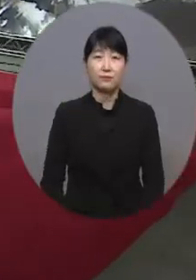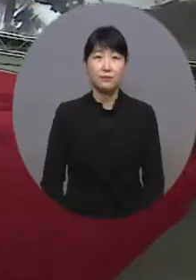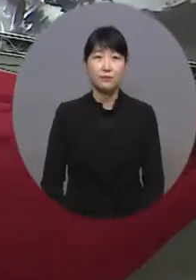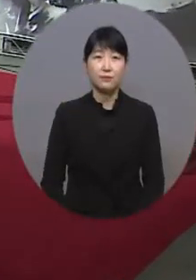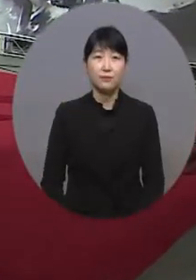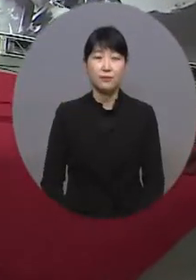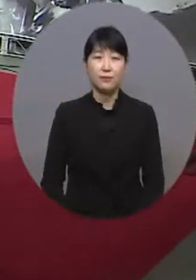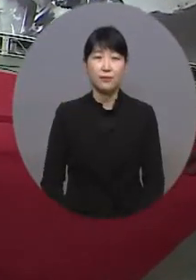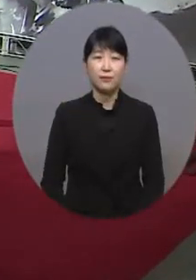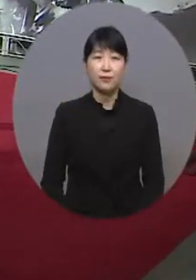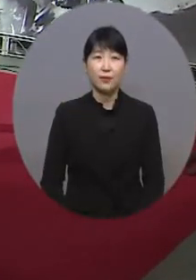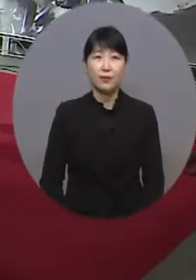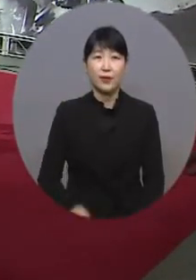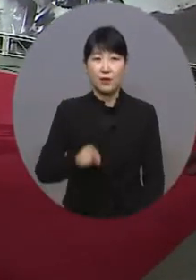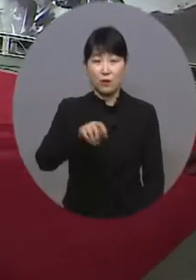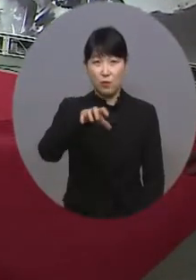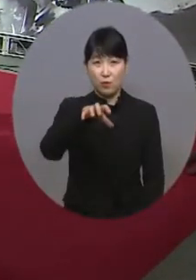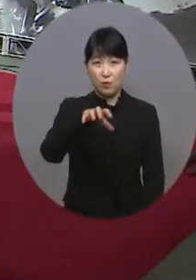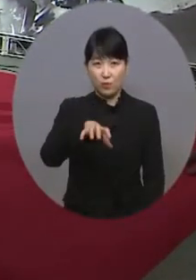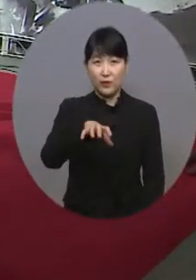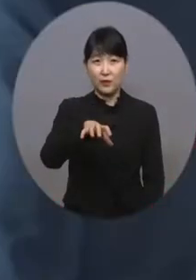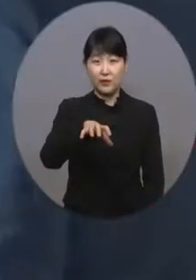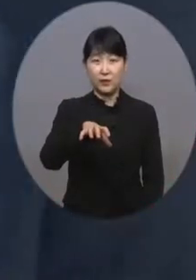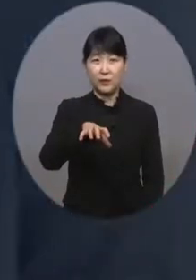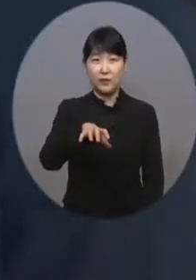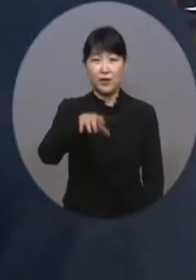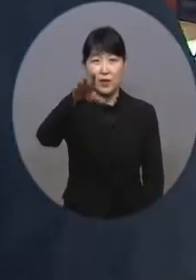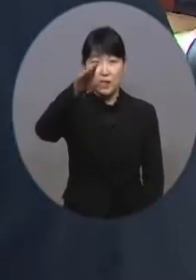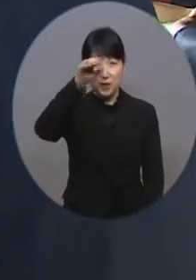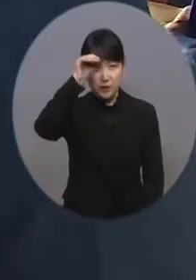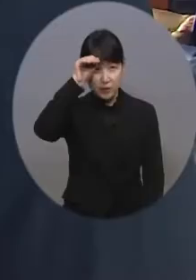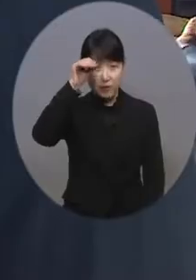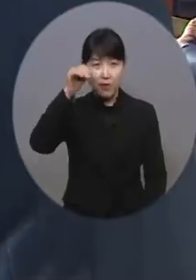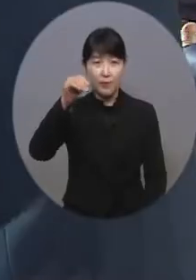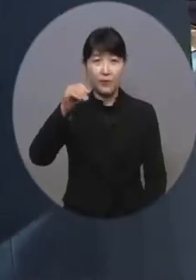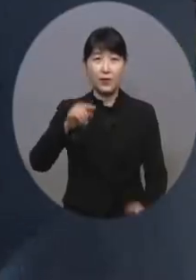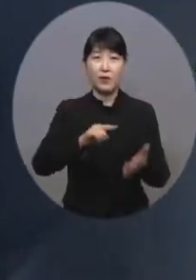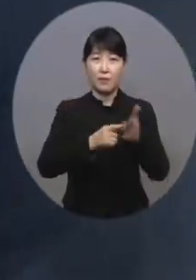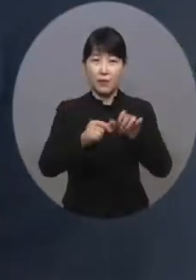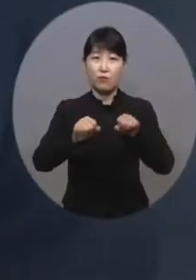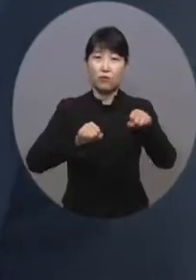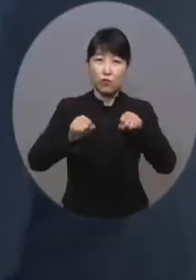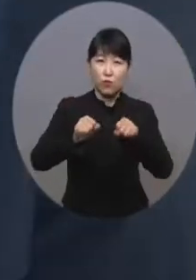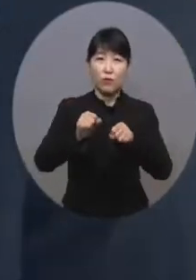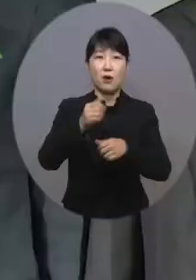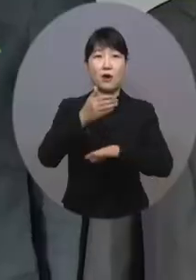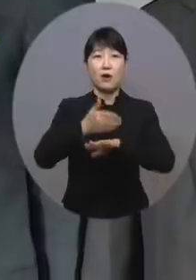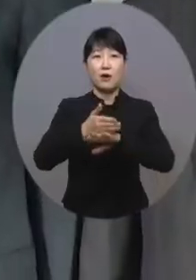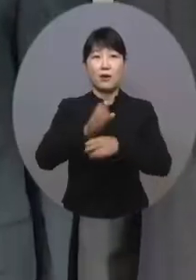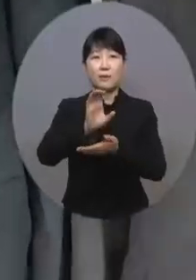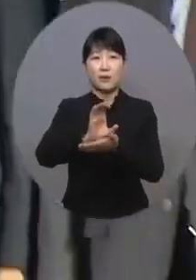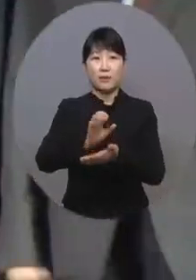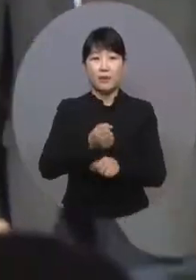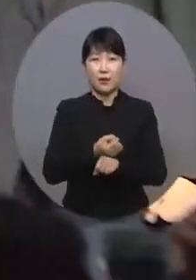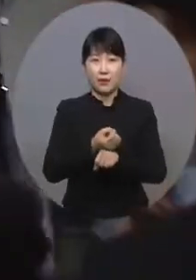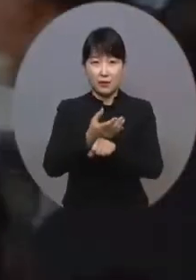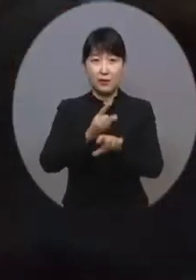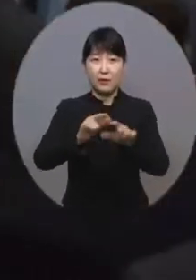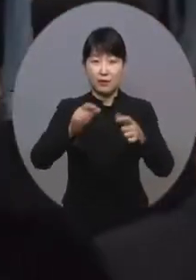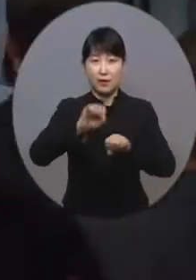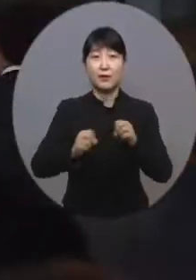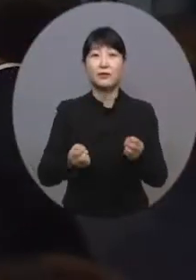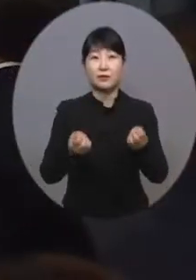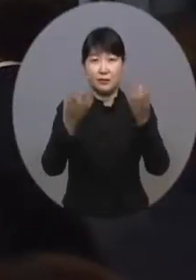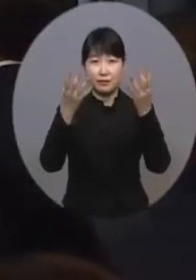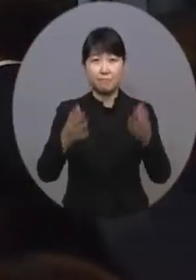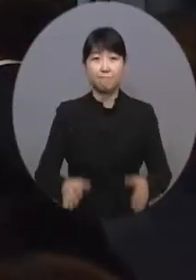한편 이날 현장에서는 시범단의 무예시범과 감사패 전달 등 재개교의 의미를 더하는 다채로운 행사가